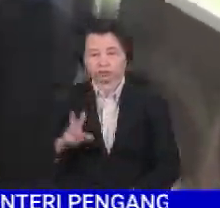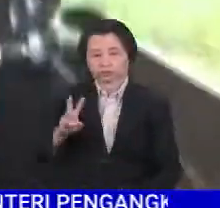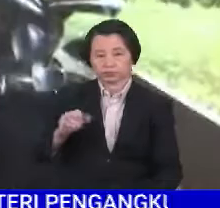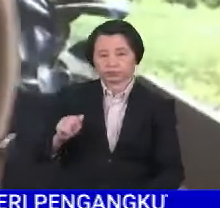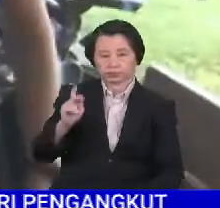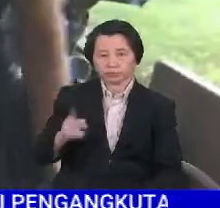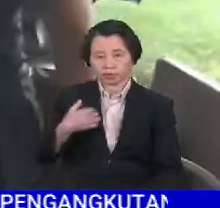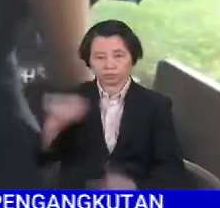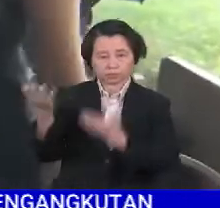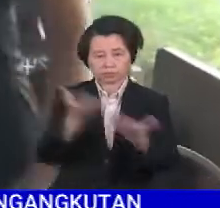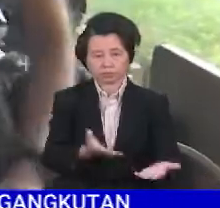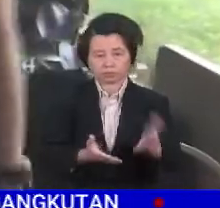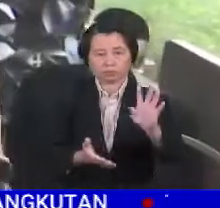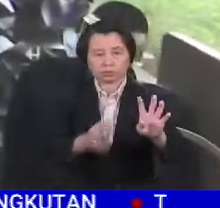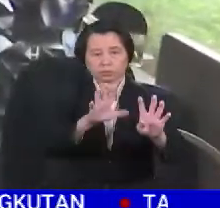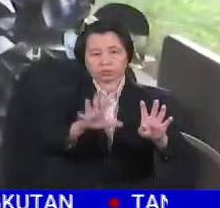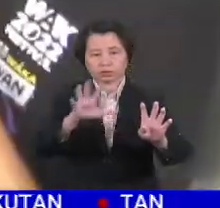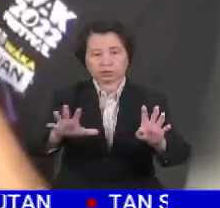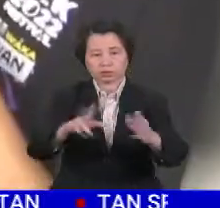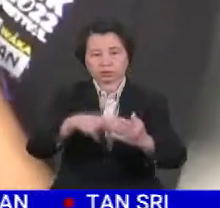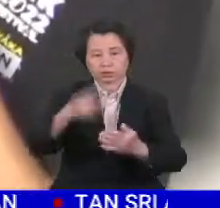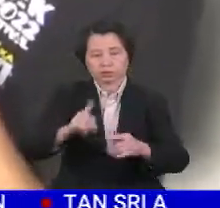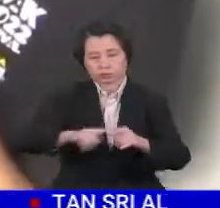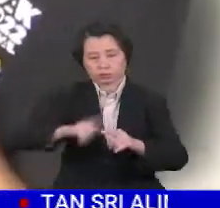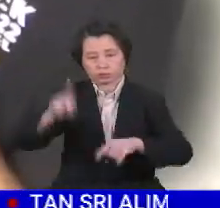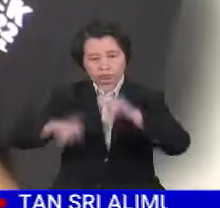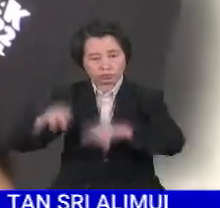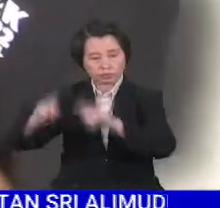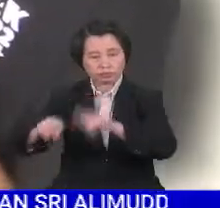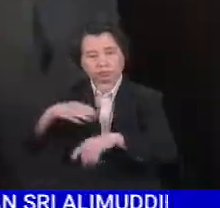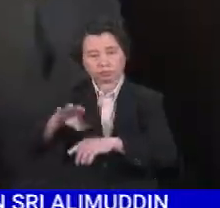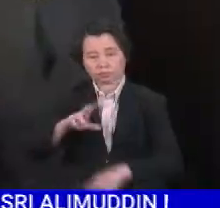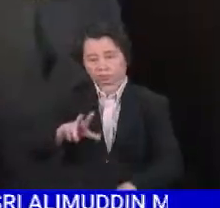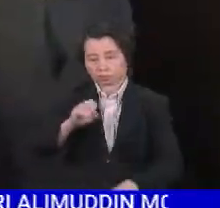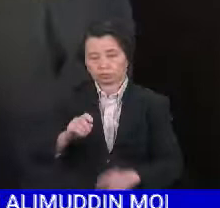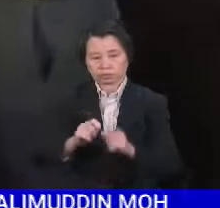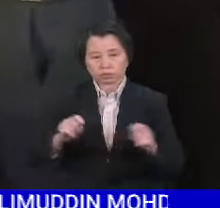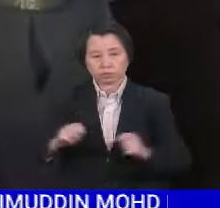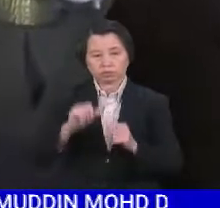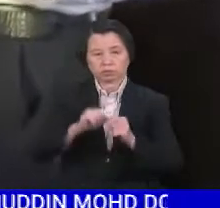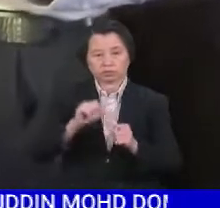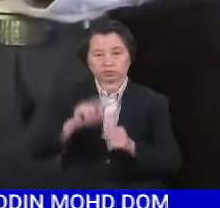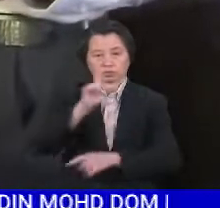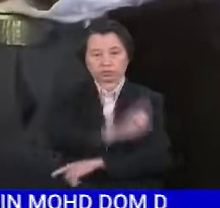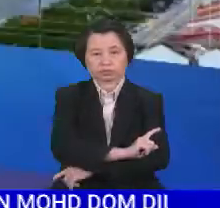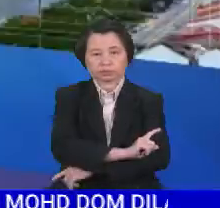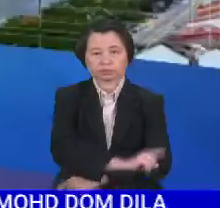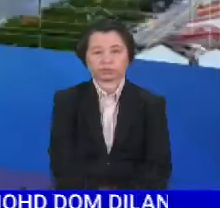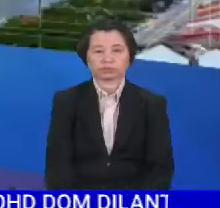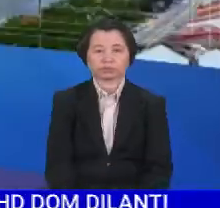bakal membawa 455 acara berbagai kategori di lebih 30 lokasi Sejak hari